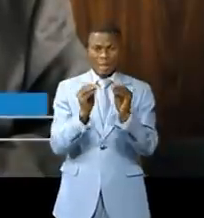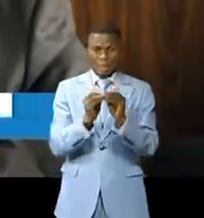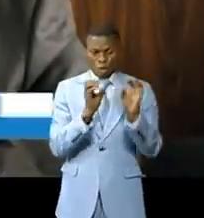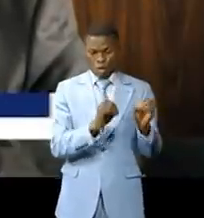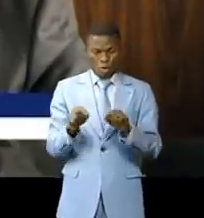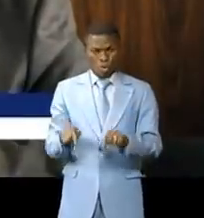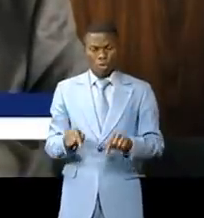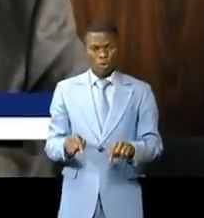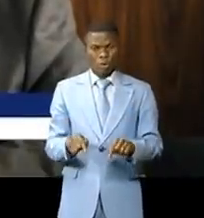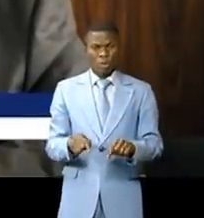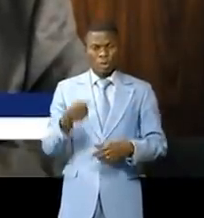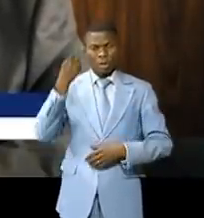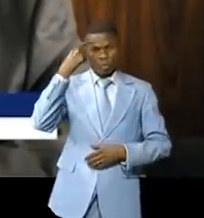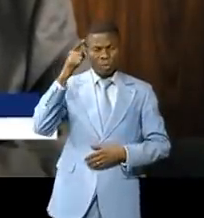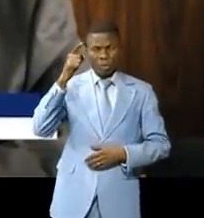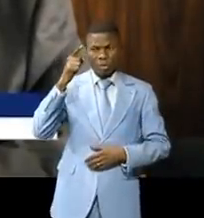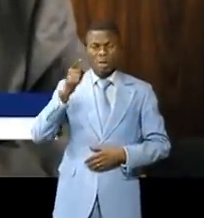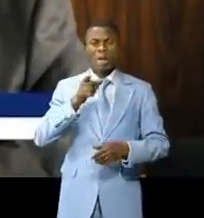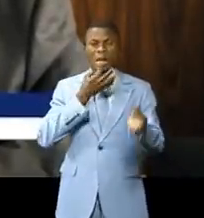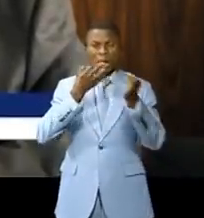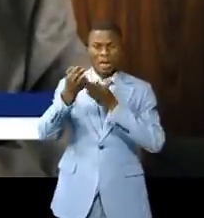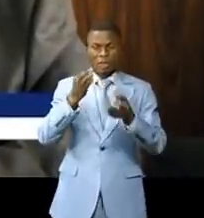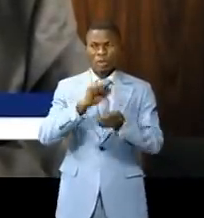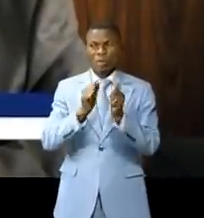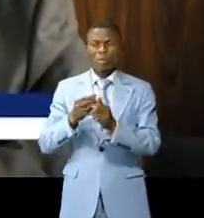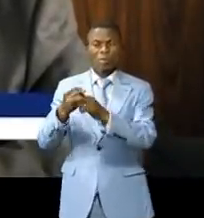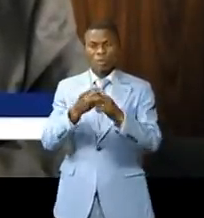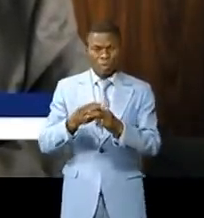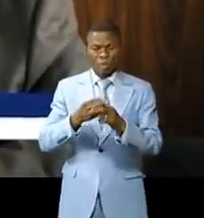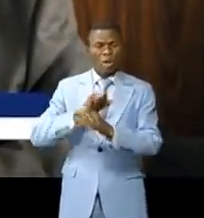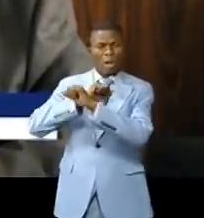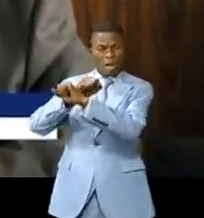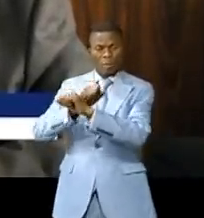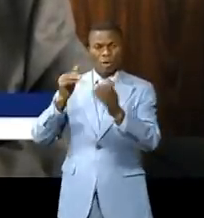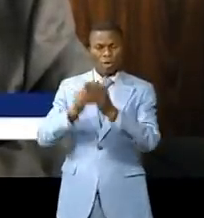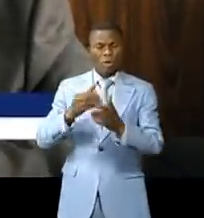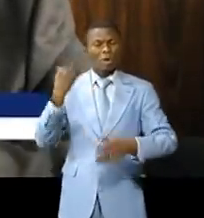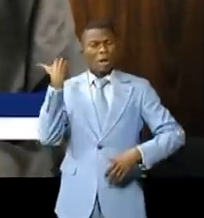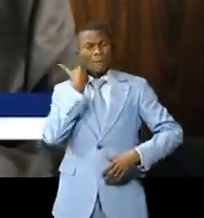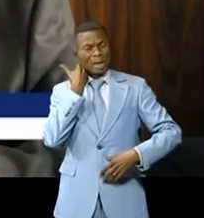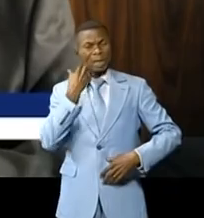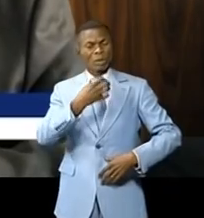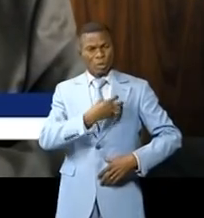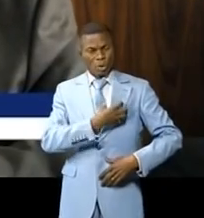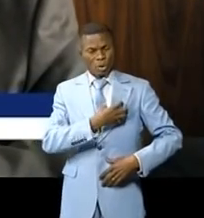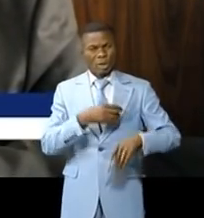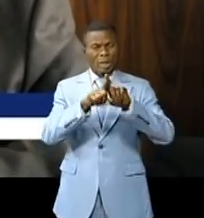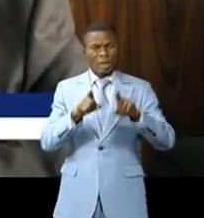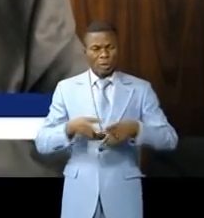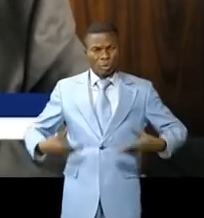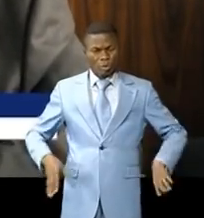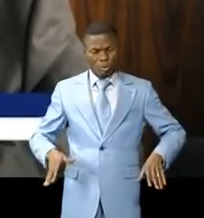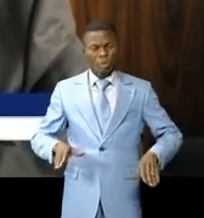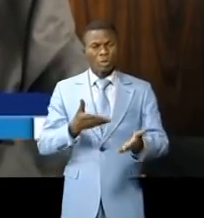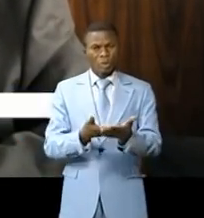aujourd'hui était pour parler du contrôle et de prévention des maladies cardiovasculaires en prenant comme point de